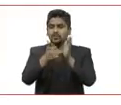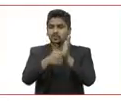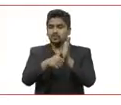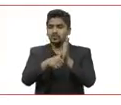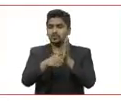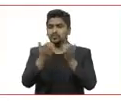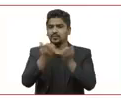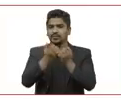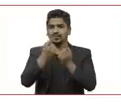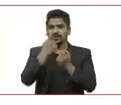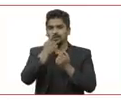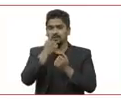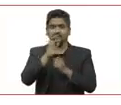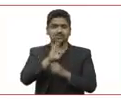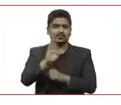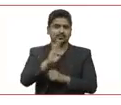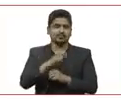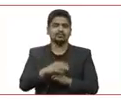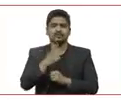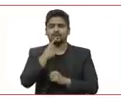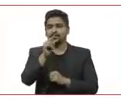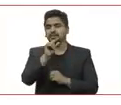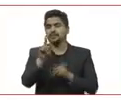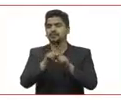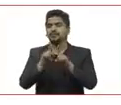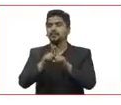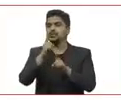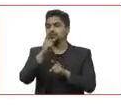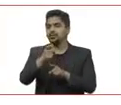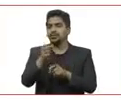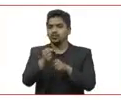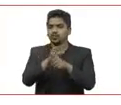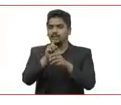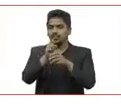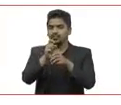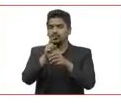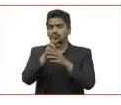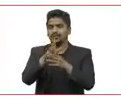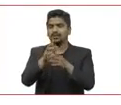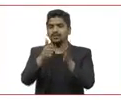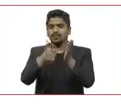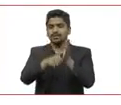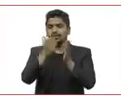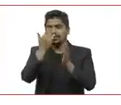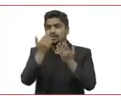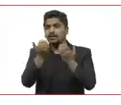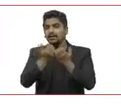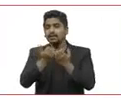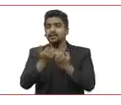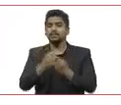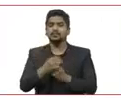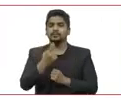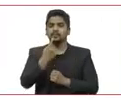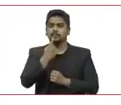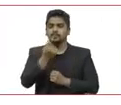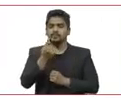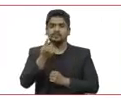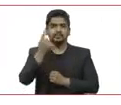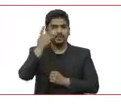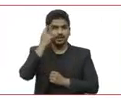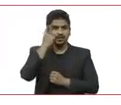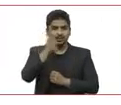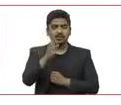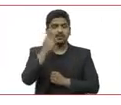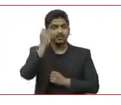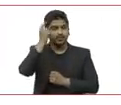गर्न हिचकिचाउन हुन्न भन्ने कुरा पनि हो। कोभिड-19 को परीक्षण किन गर्ने त भन्ने लाग्छ भने हामीले